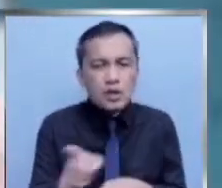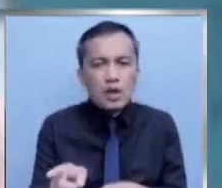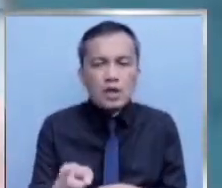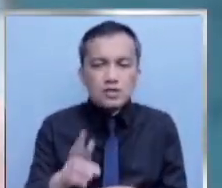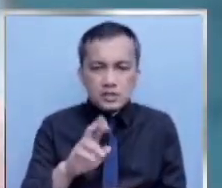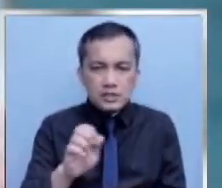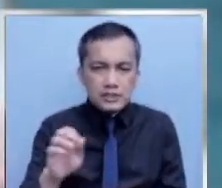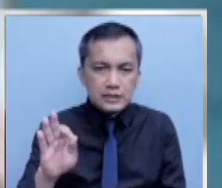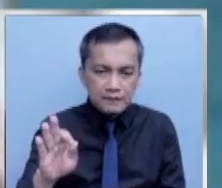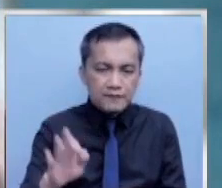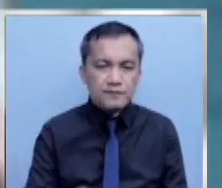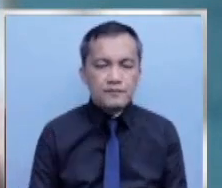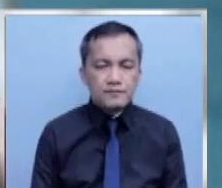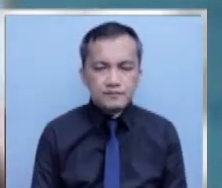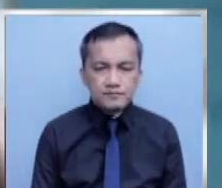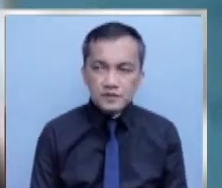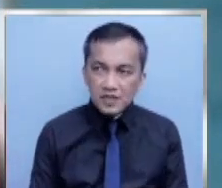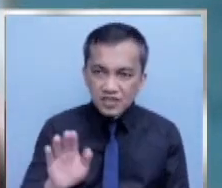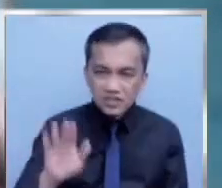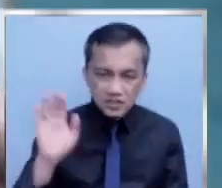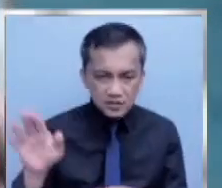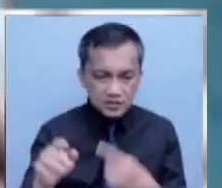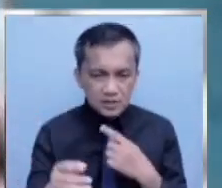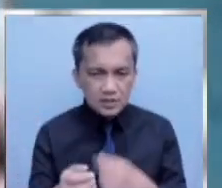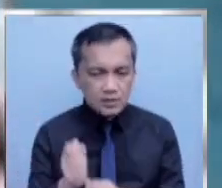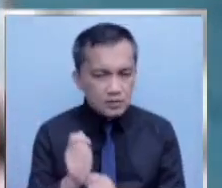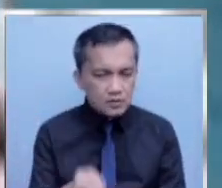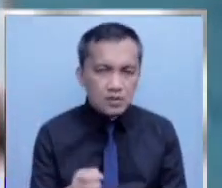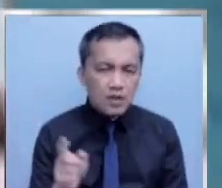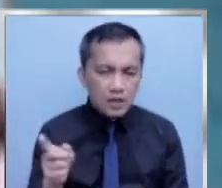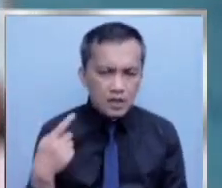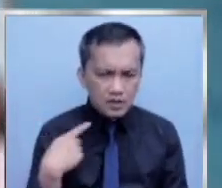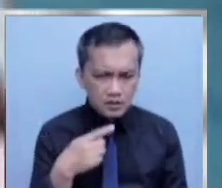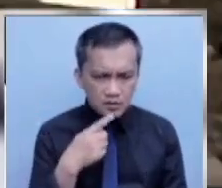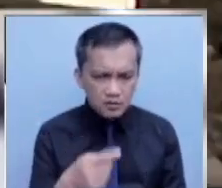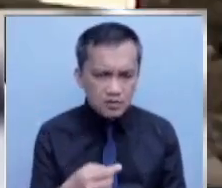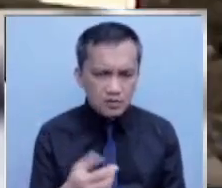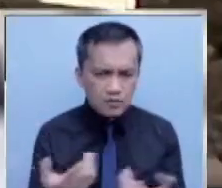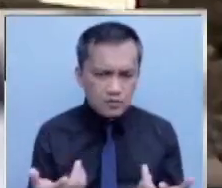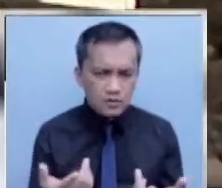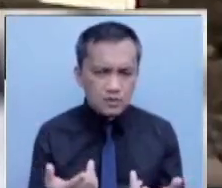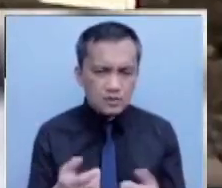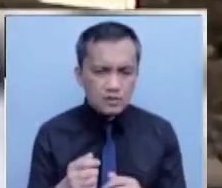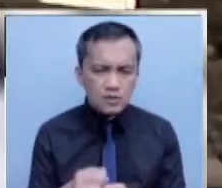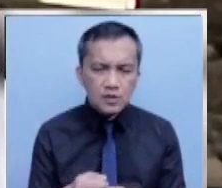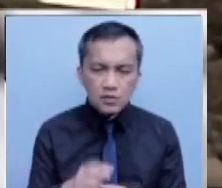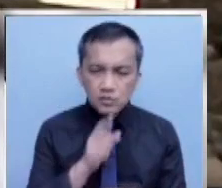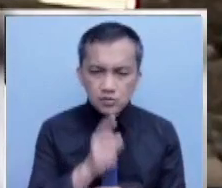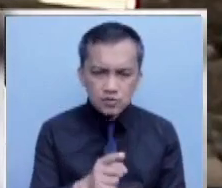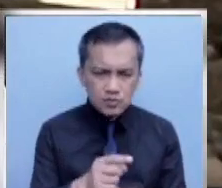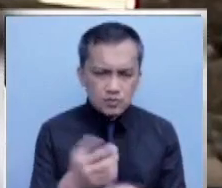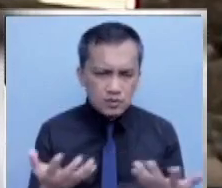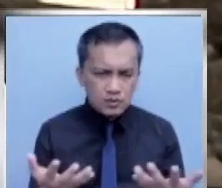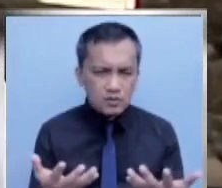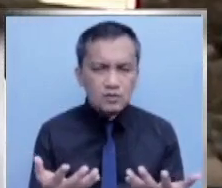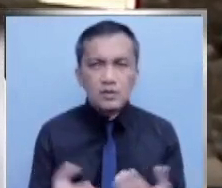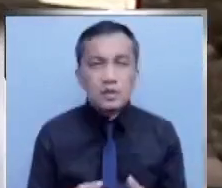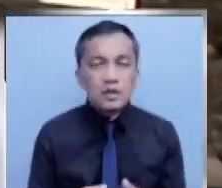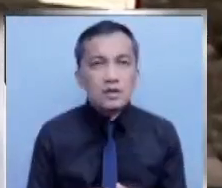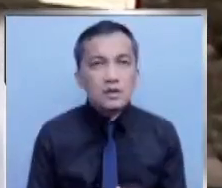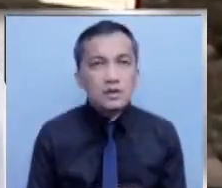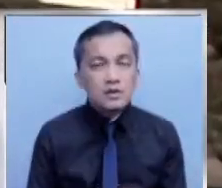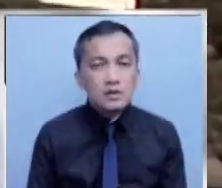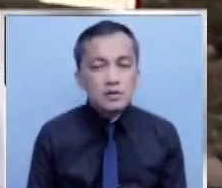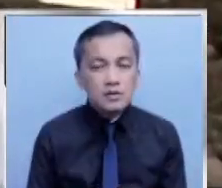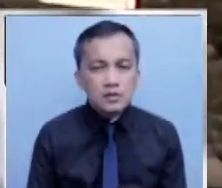mga Pinoy doon, mga papa de mangisda. Wala po kami bang matatakman doon. Ang totoo, wala naman po talagang